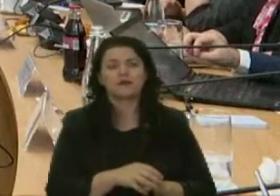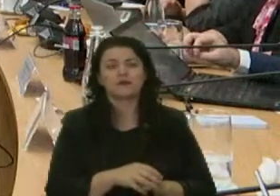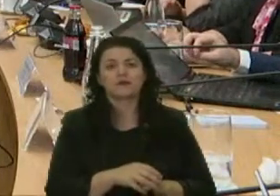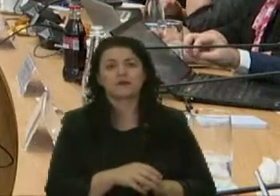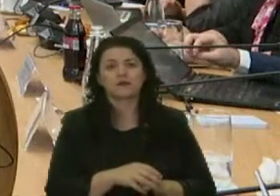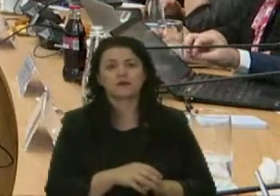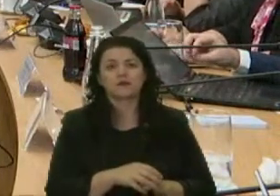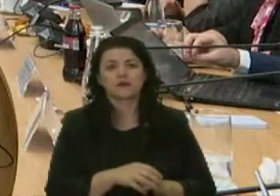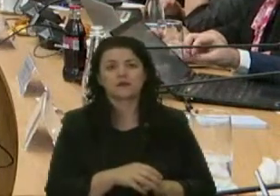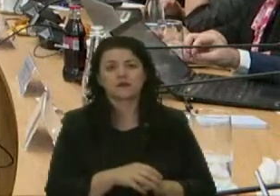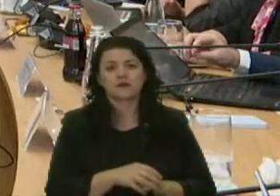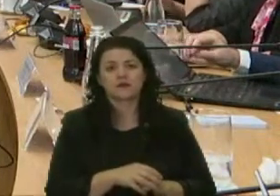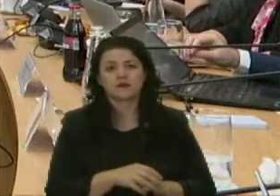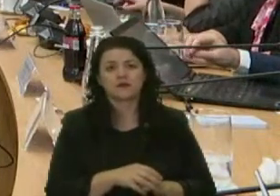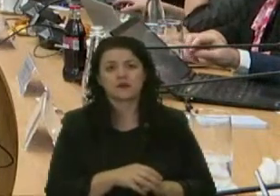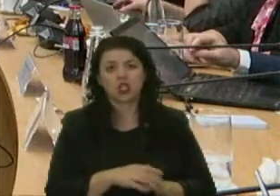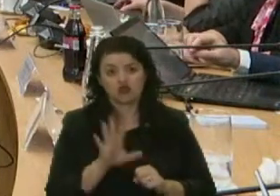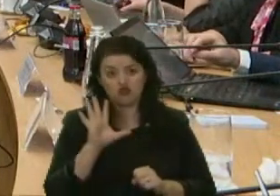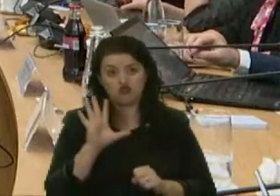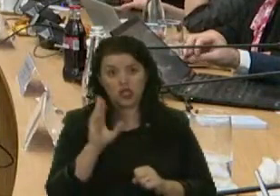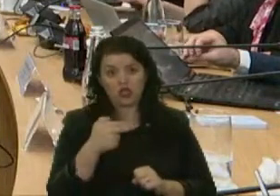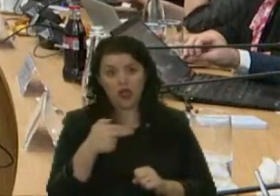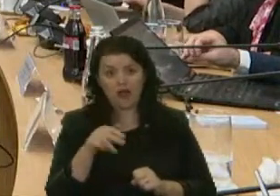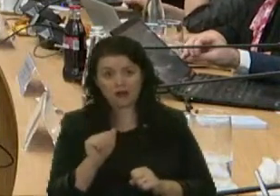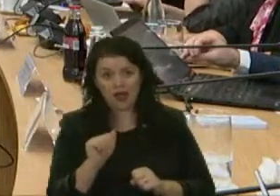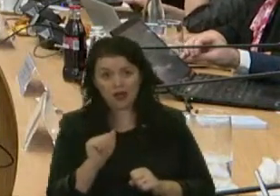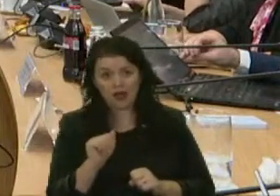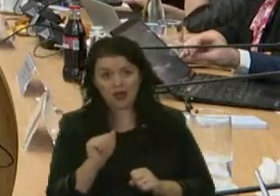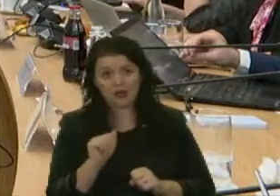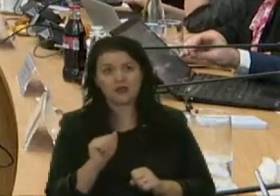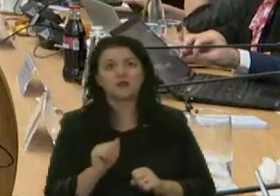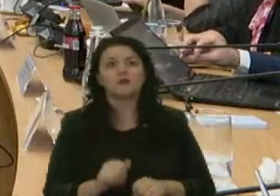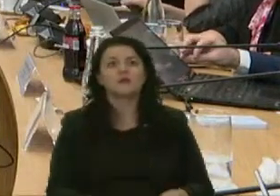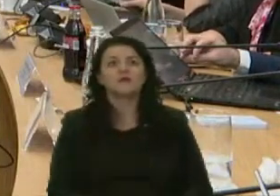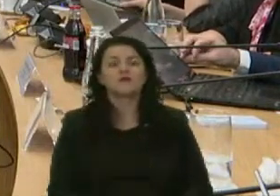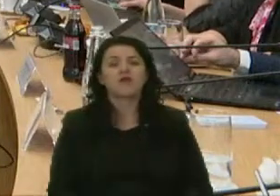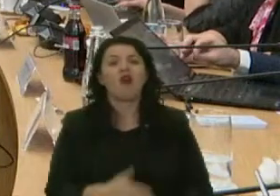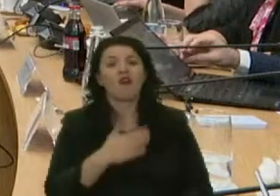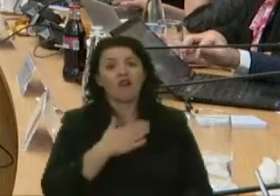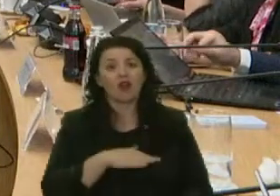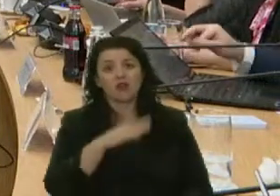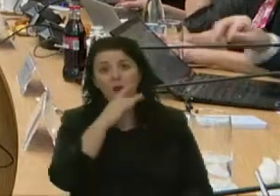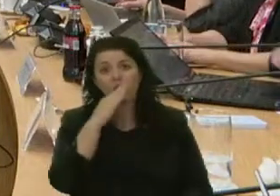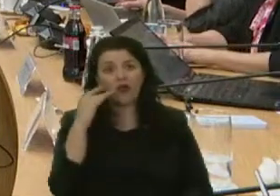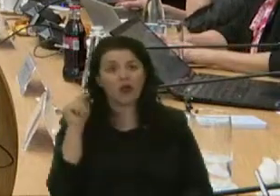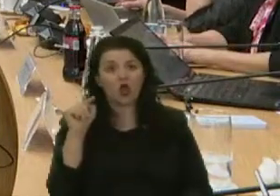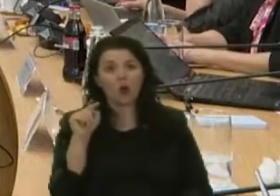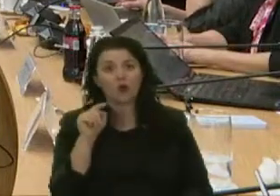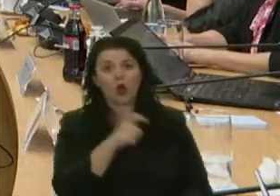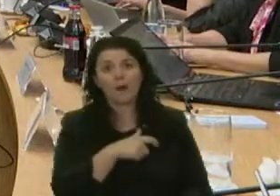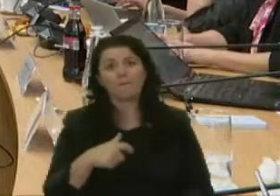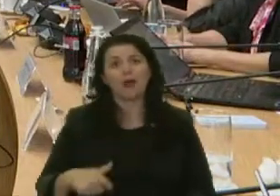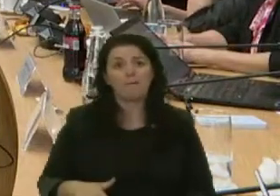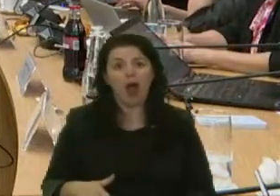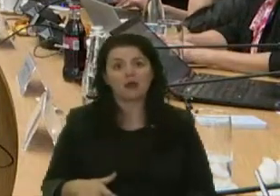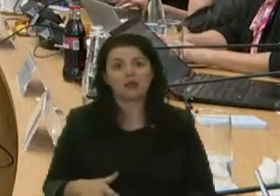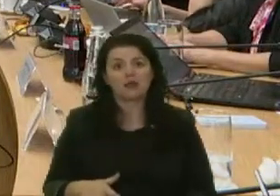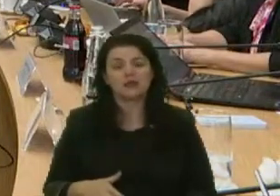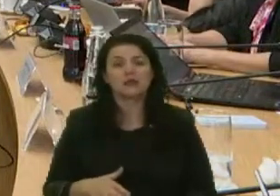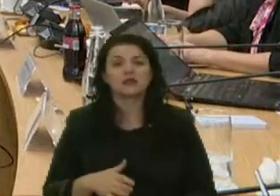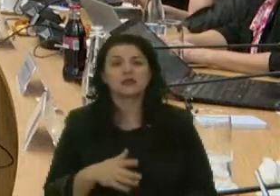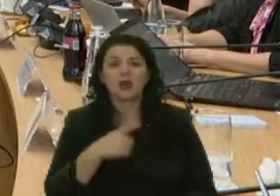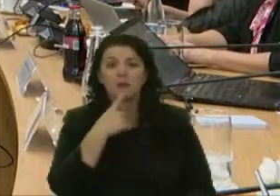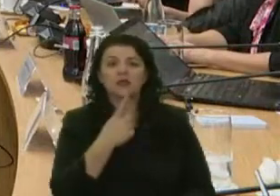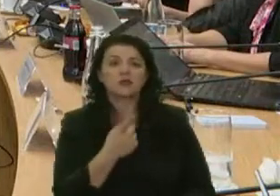Vă ascultăm vă ascultăm deci 5 haare până la urmă Domnul și de asta am zis că vreau să profit și de prezența domnului primar și să mi răspundeți și În ce stadiu